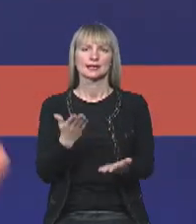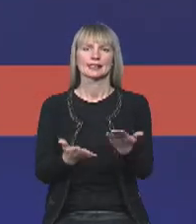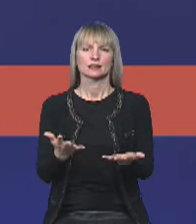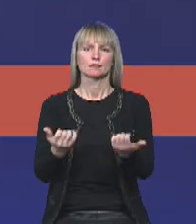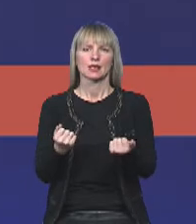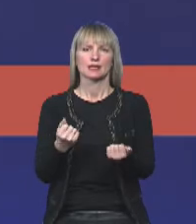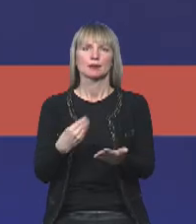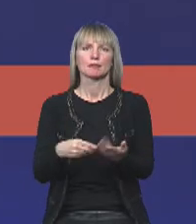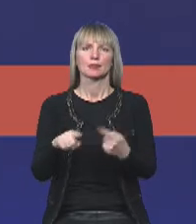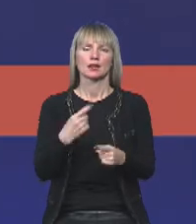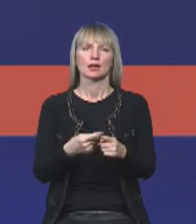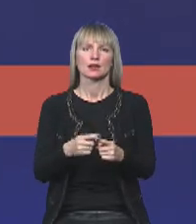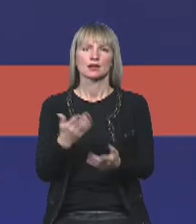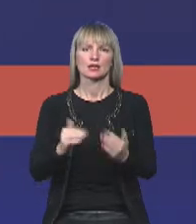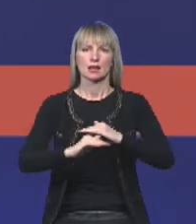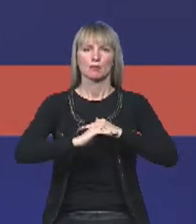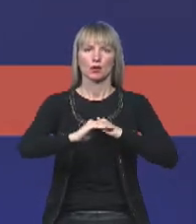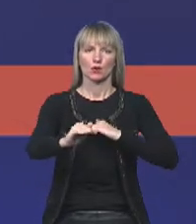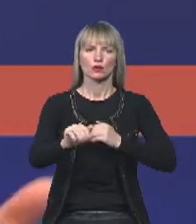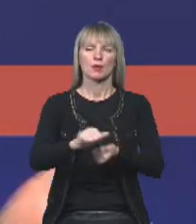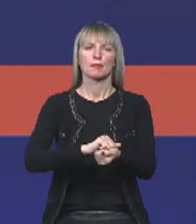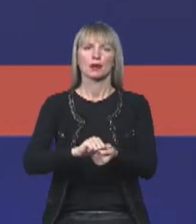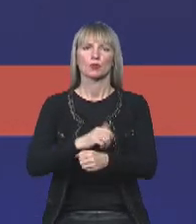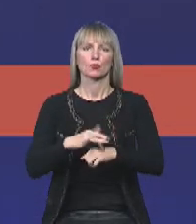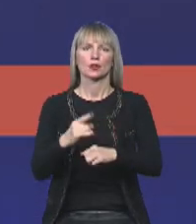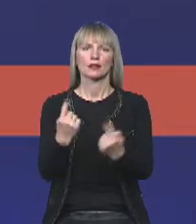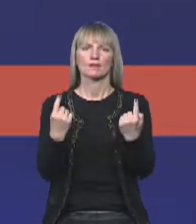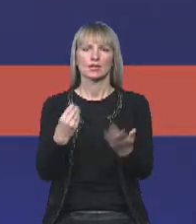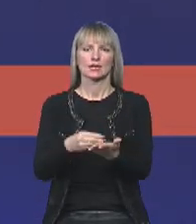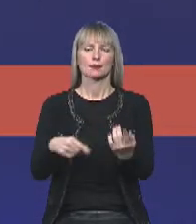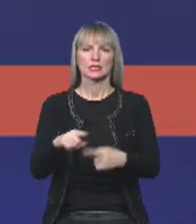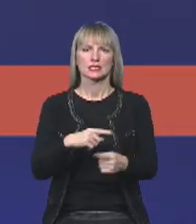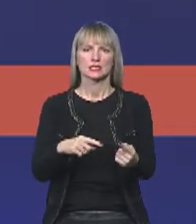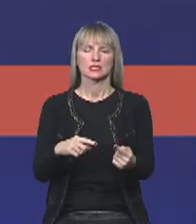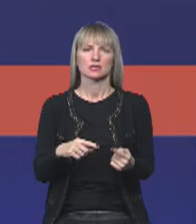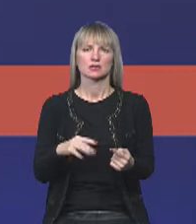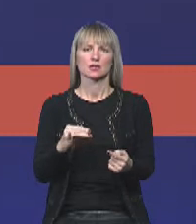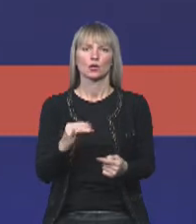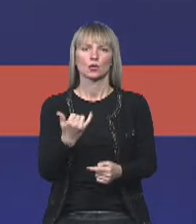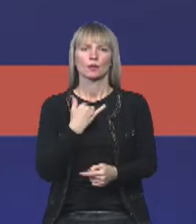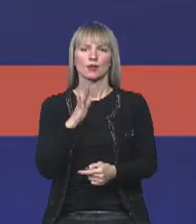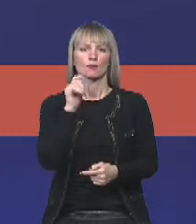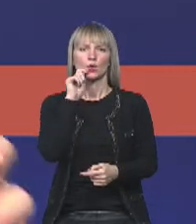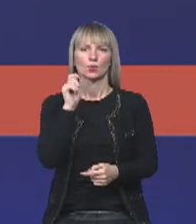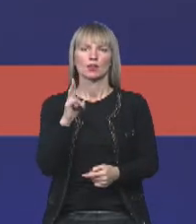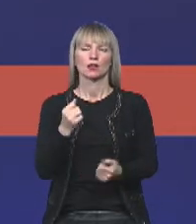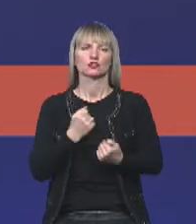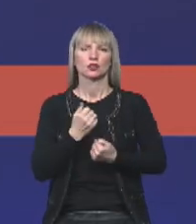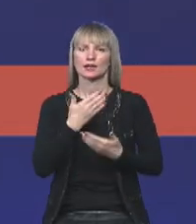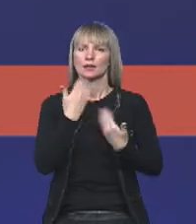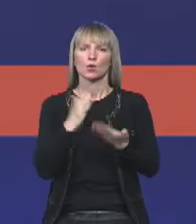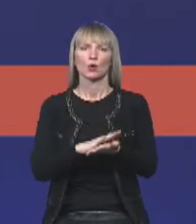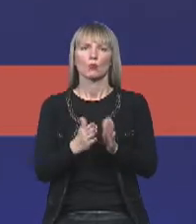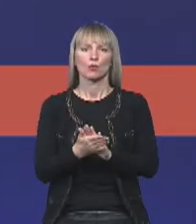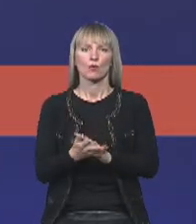брати бізнес, то це, от якщо полігони, от переробка сміття, то це великий бізнес. У нас в Україні, на жаль, нема умов